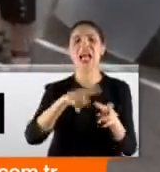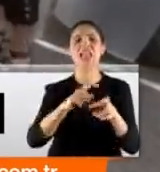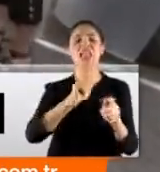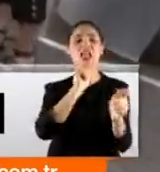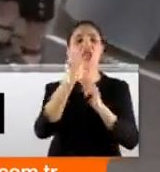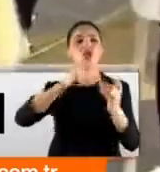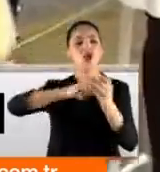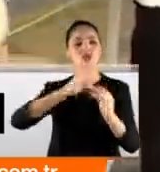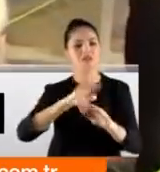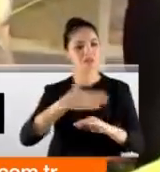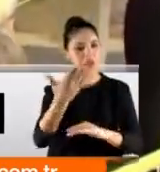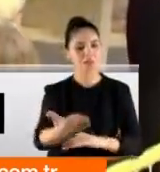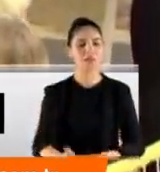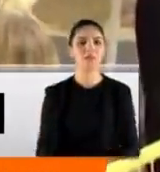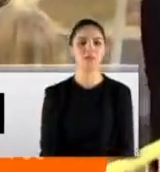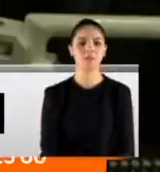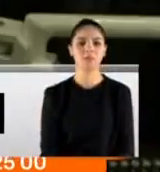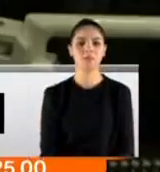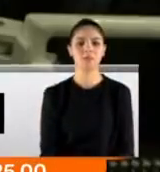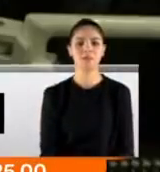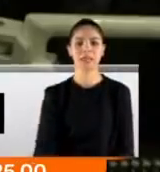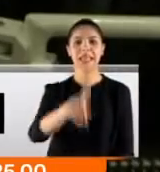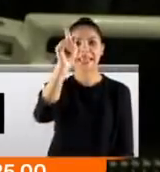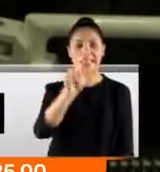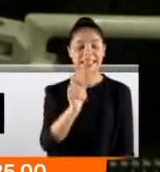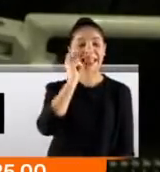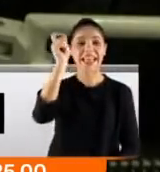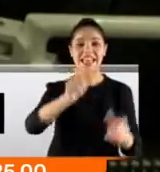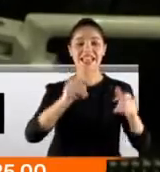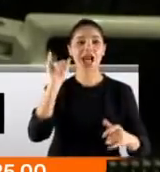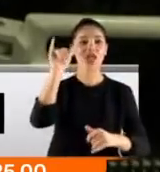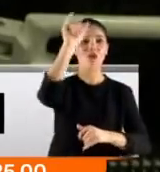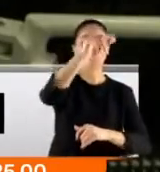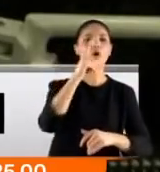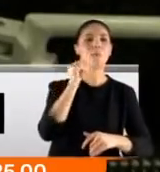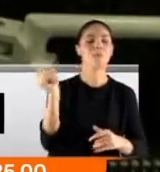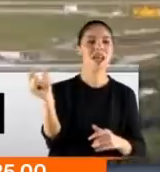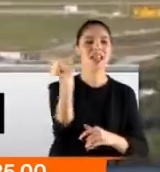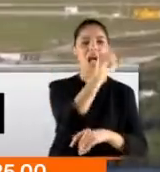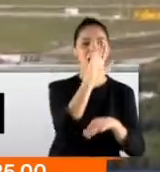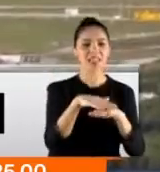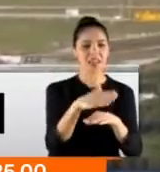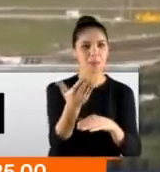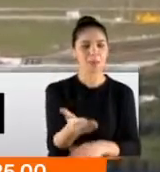sözleşme imzalamıştı. İlk insanlı uçuşunu da Mayıs ayında gerçekleştirmişti.